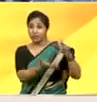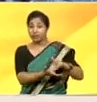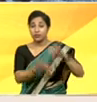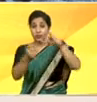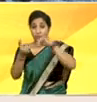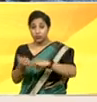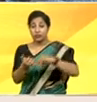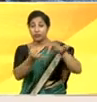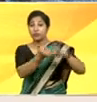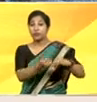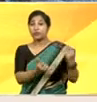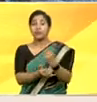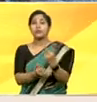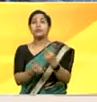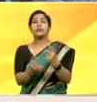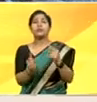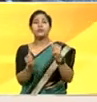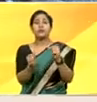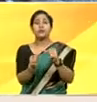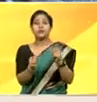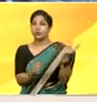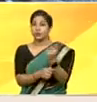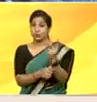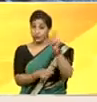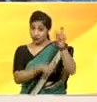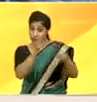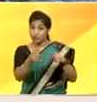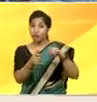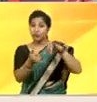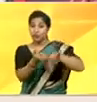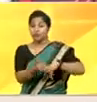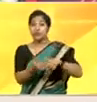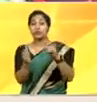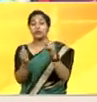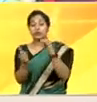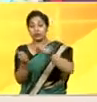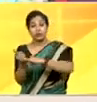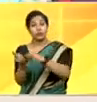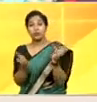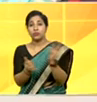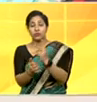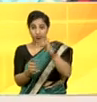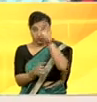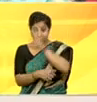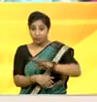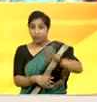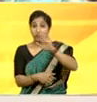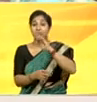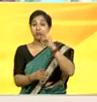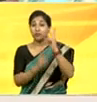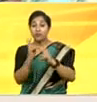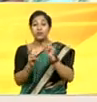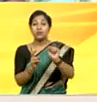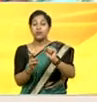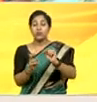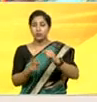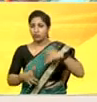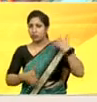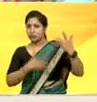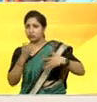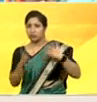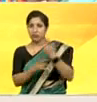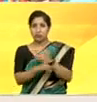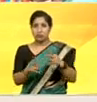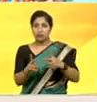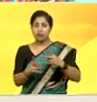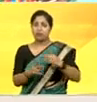सेंट विंसेंट एंड द ग्रेनाडीज ने अपने इंडियन हेरिटेज को पूरे जोश और उत्साह